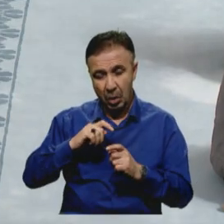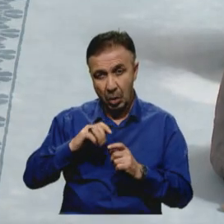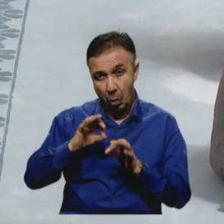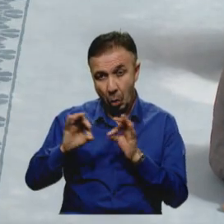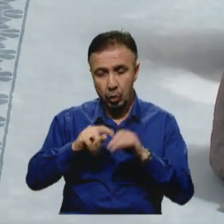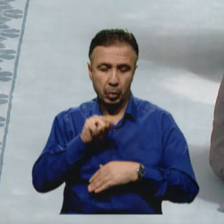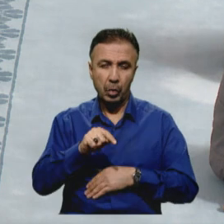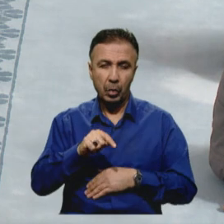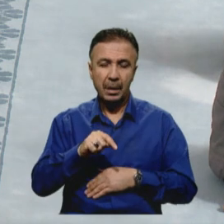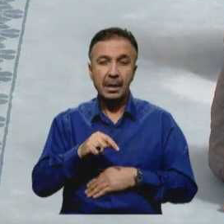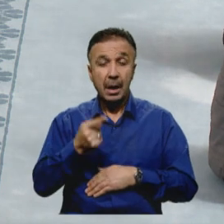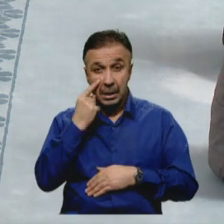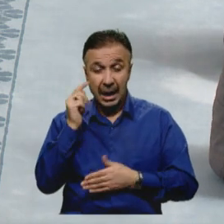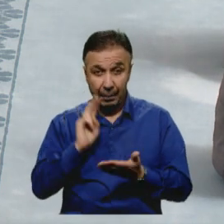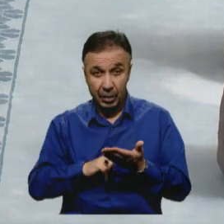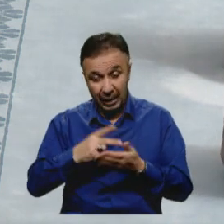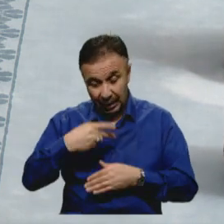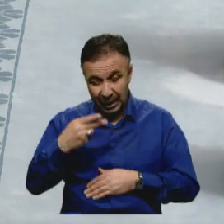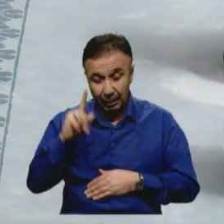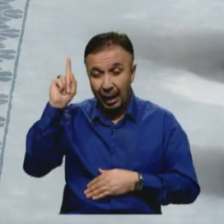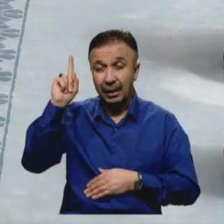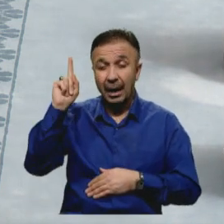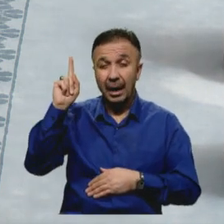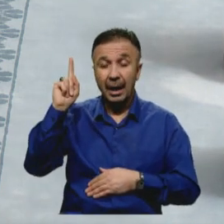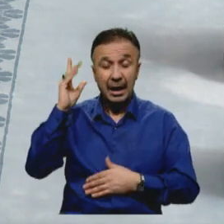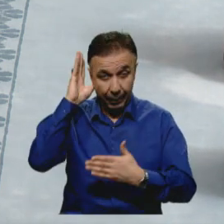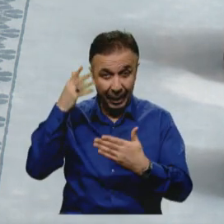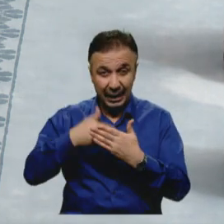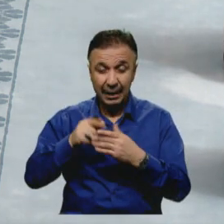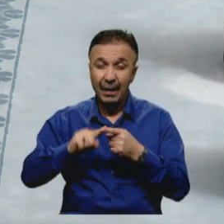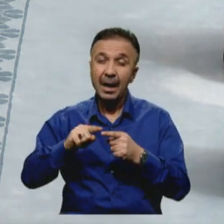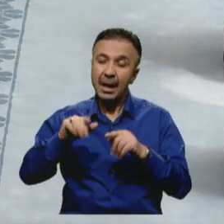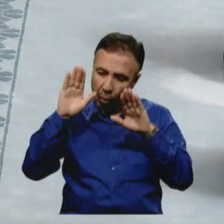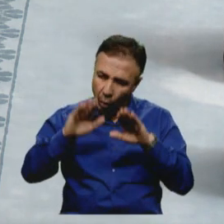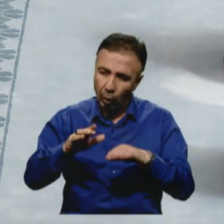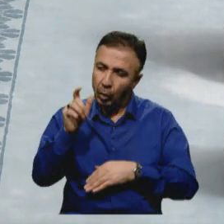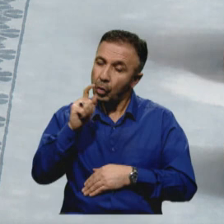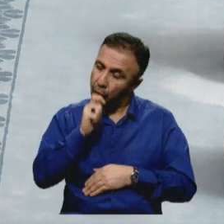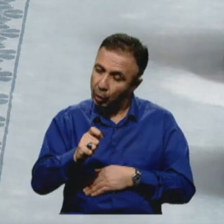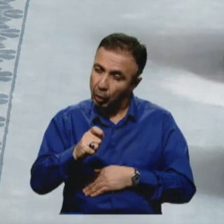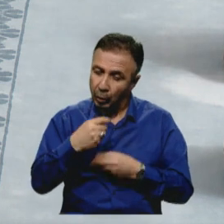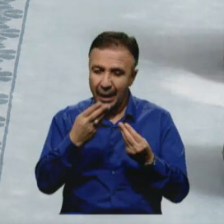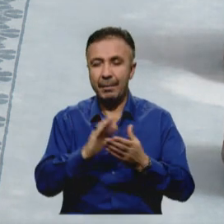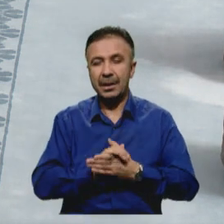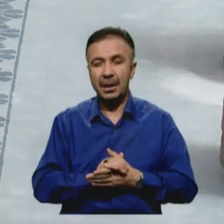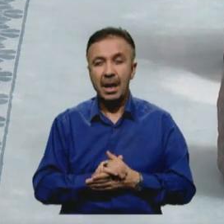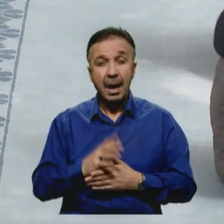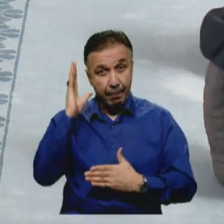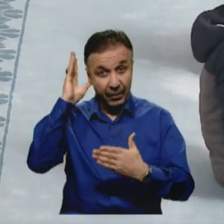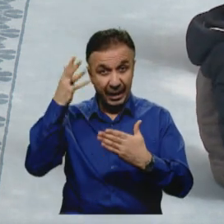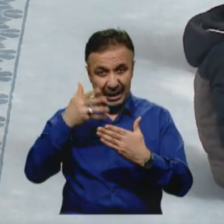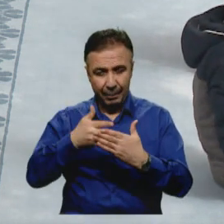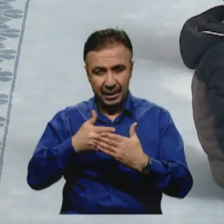Kelime-i şehadet getirmek Allah'a ibadet ve kulluk sözü vermektir. 5 vakit namazımızı düzgün kılıyor muyuz, kılmıyor muyuz?